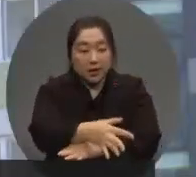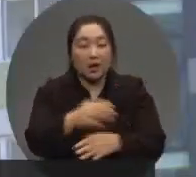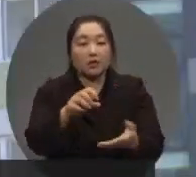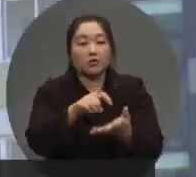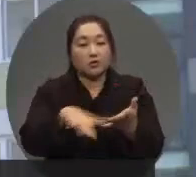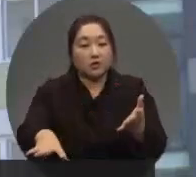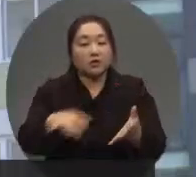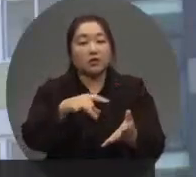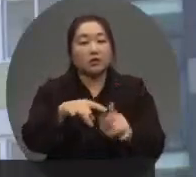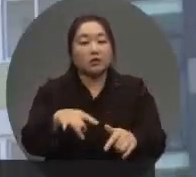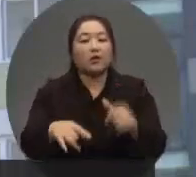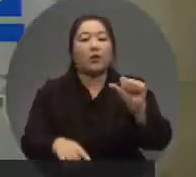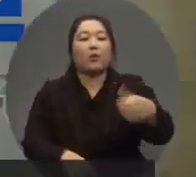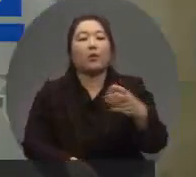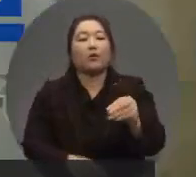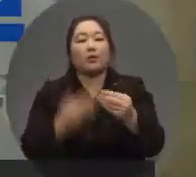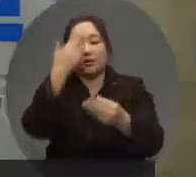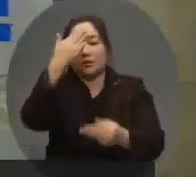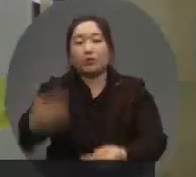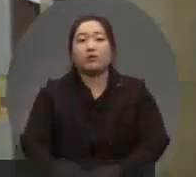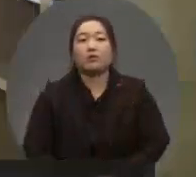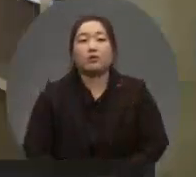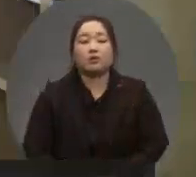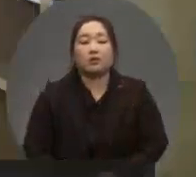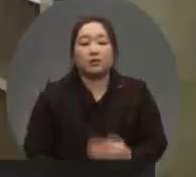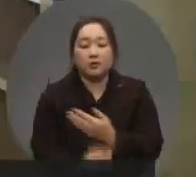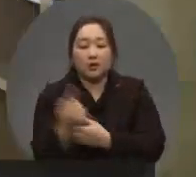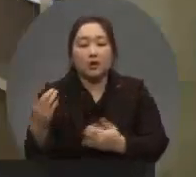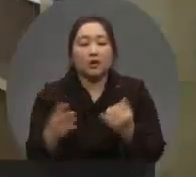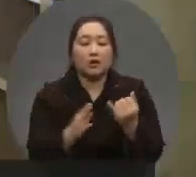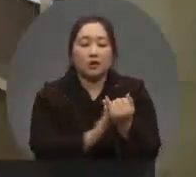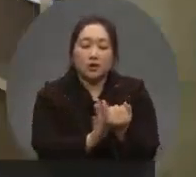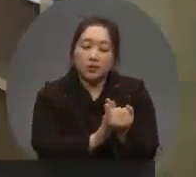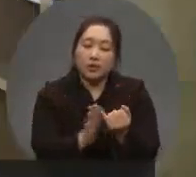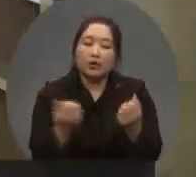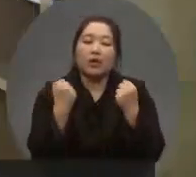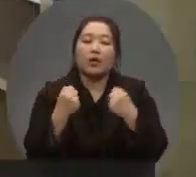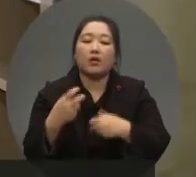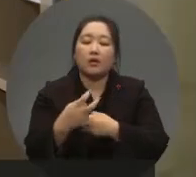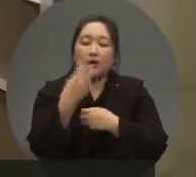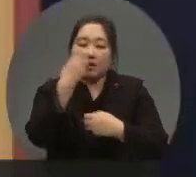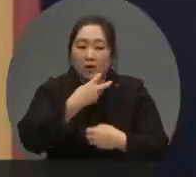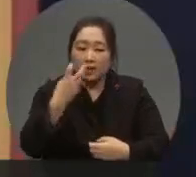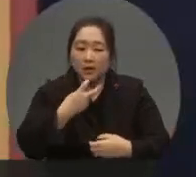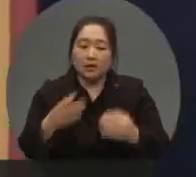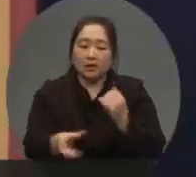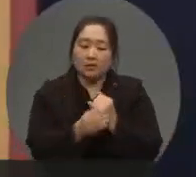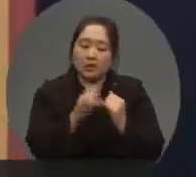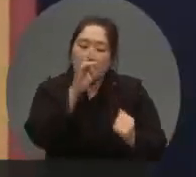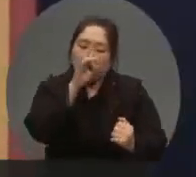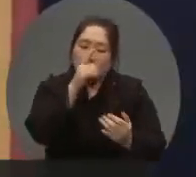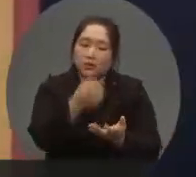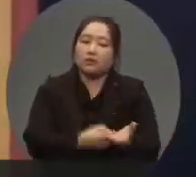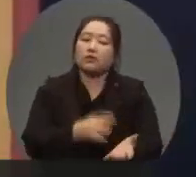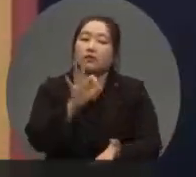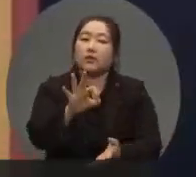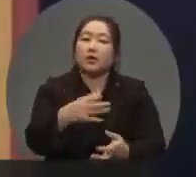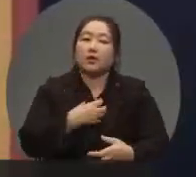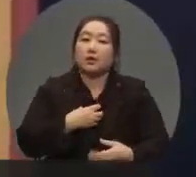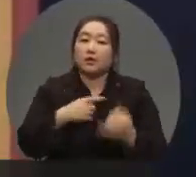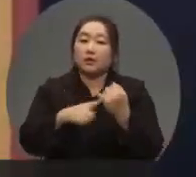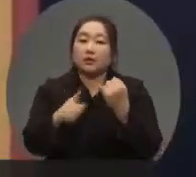원까지 면제됩니다 이밖에 산모 신생화 건강 관리 난인 부부 시술비 고위험